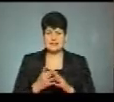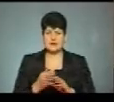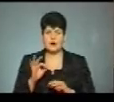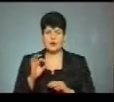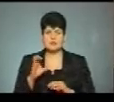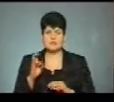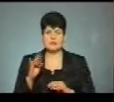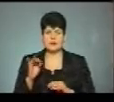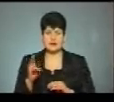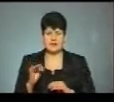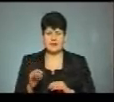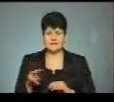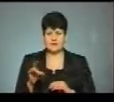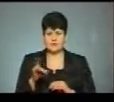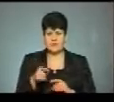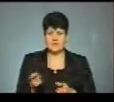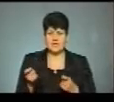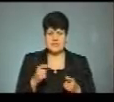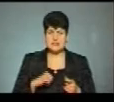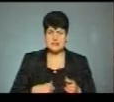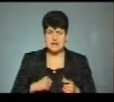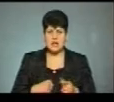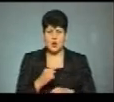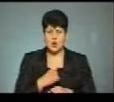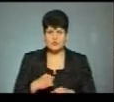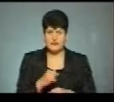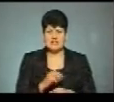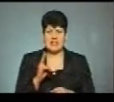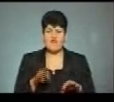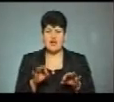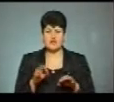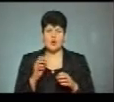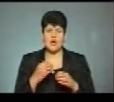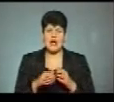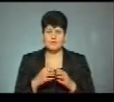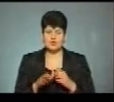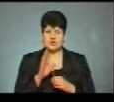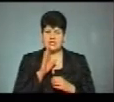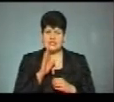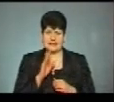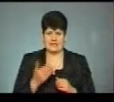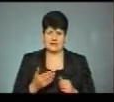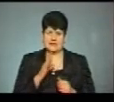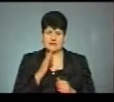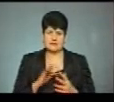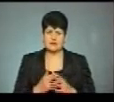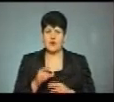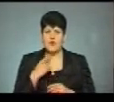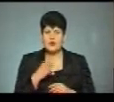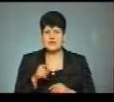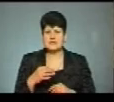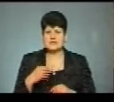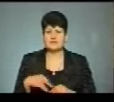Осники Лановецького району. Вони принесли сало, консервацію, квашену капусту. Жителька села Євгенія Гайдай розповіла, її син